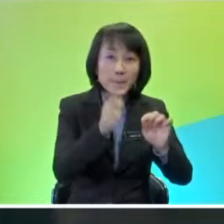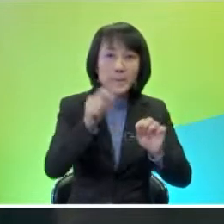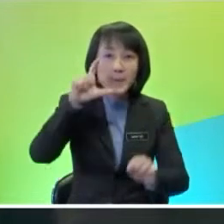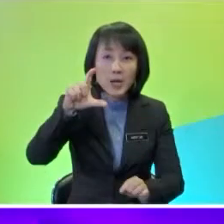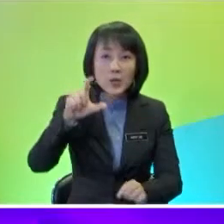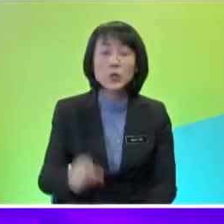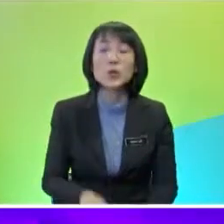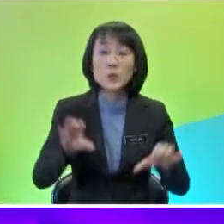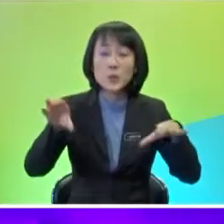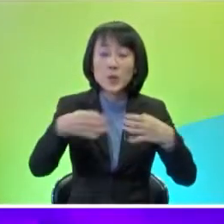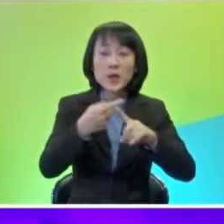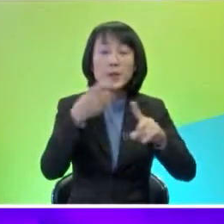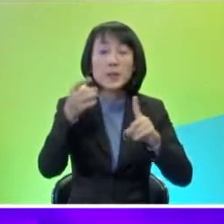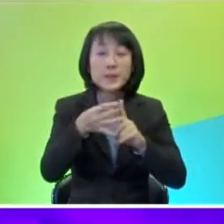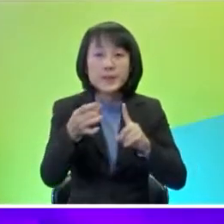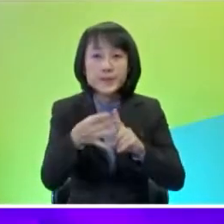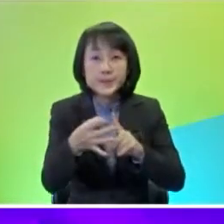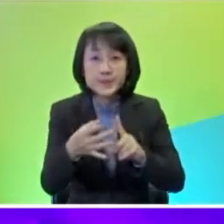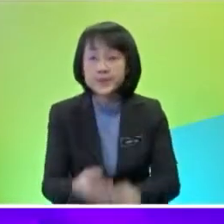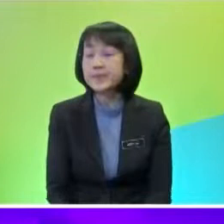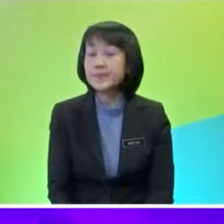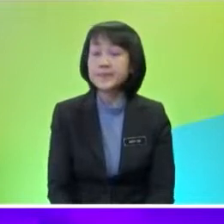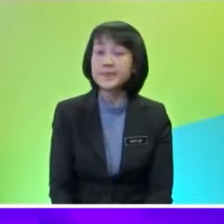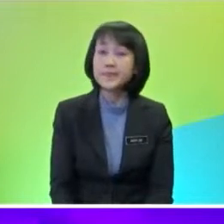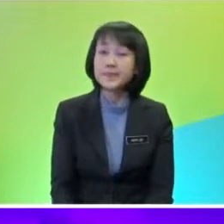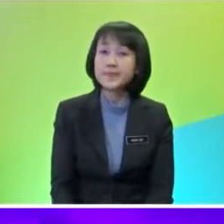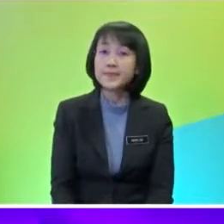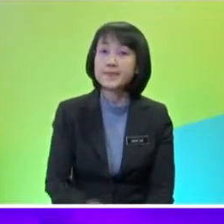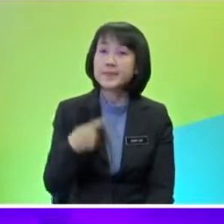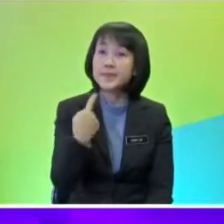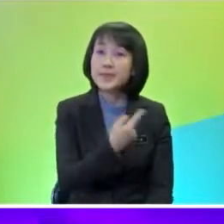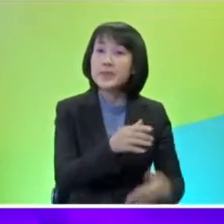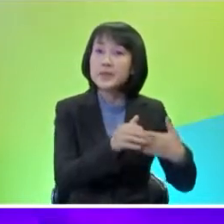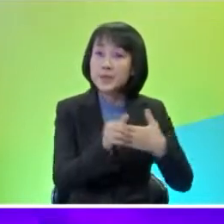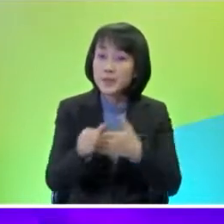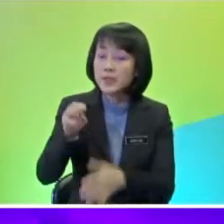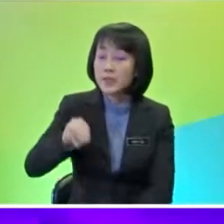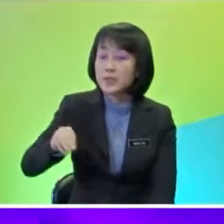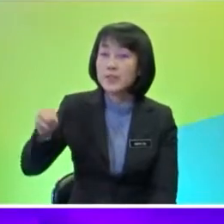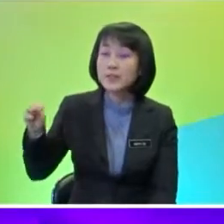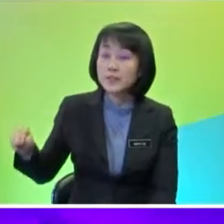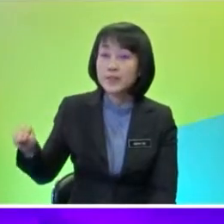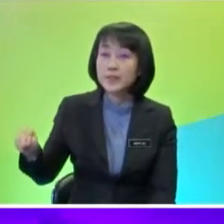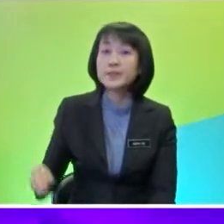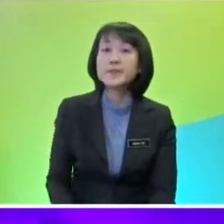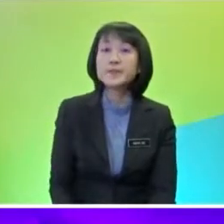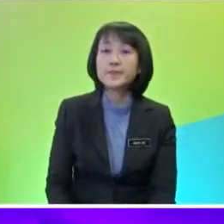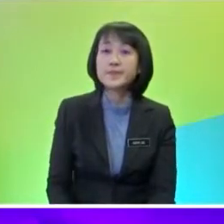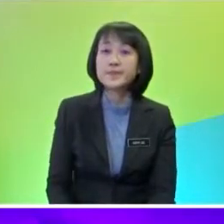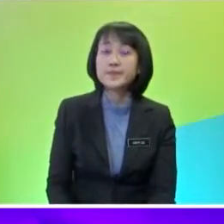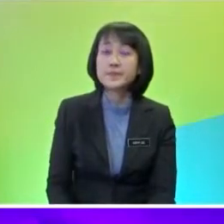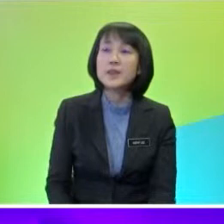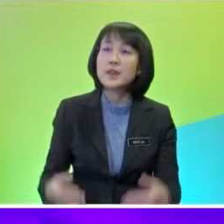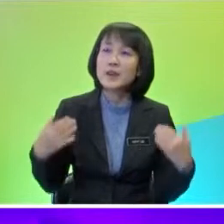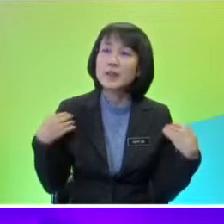diperbuat daripada besi betul dalam hal ini sebenarnya kita tidak bimbing anak-anak dan murid-murid kita pada umumnya sebab ada yang